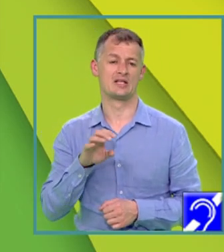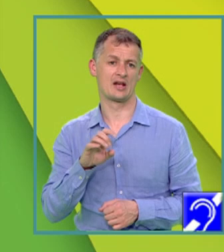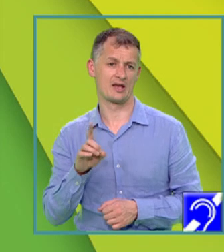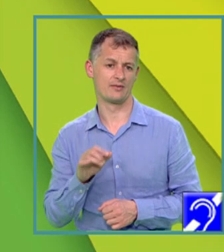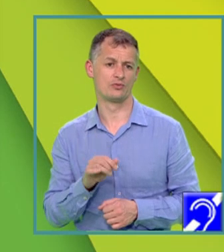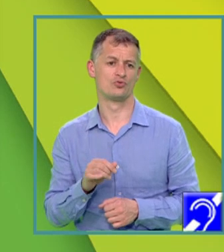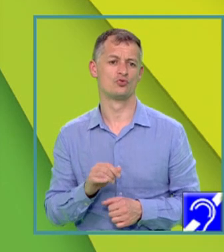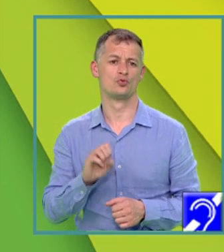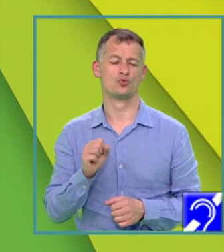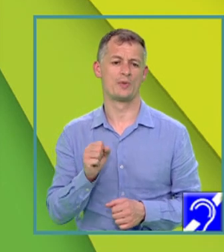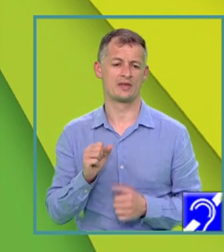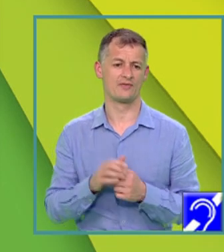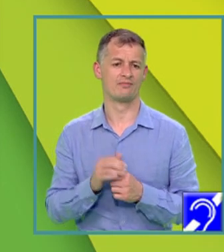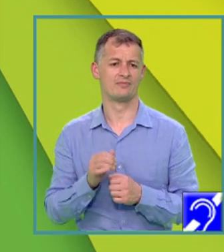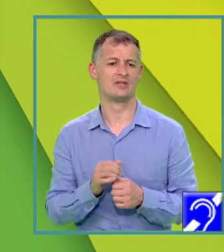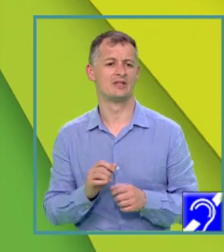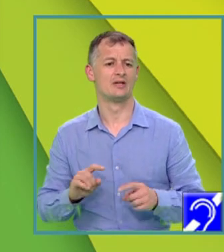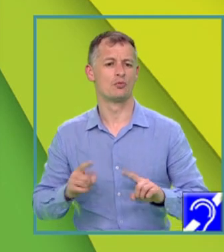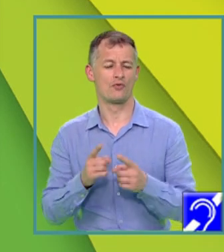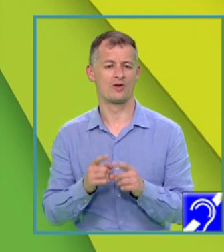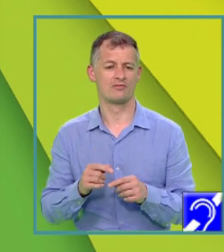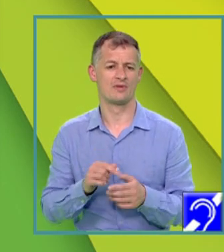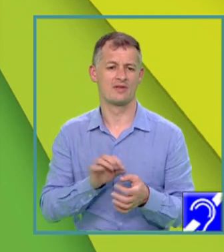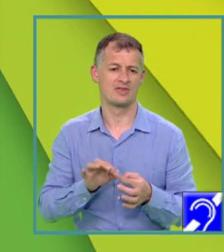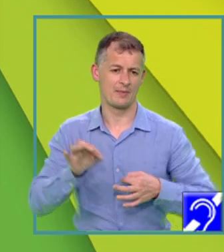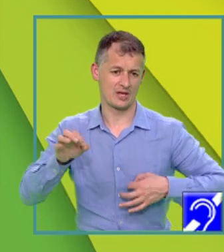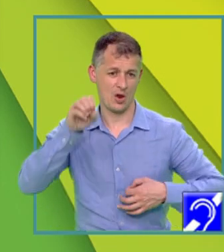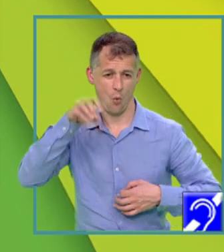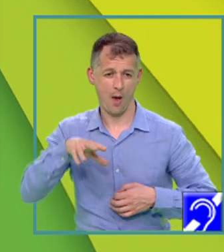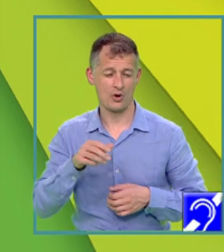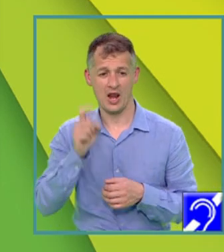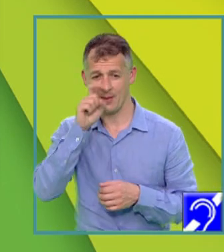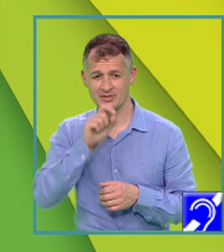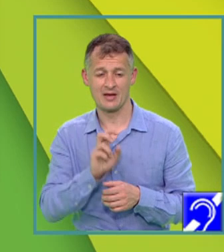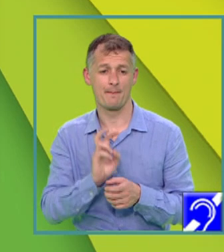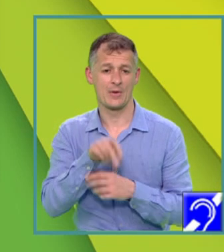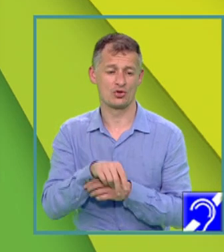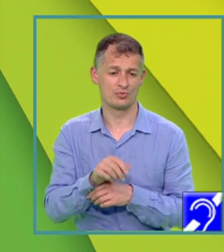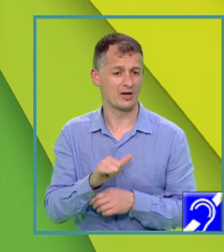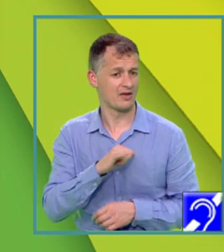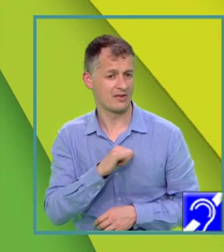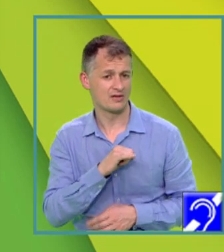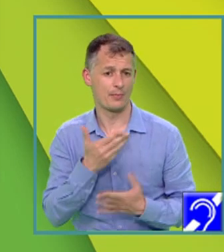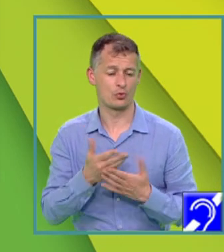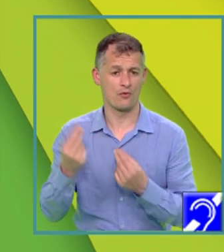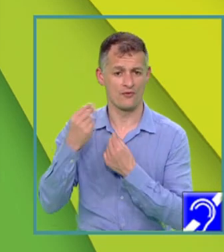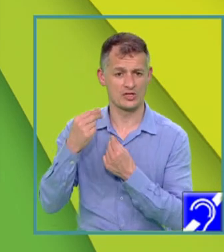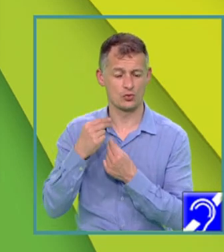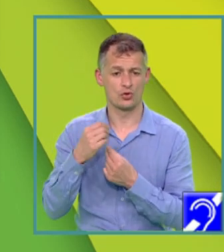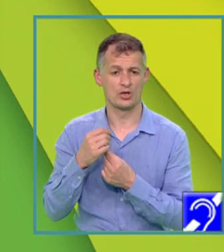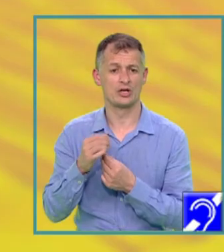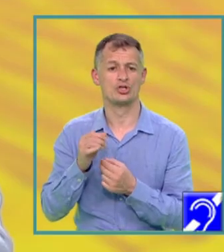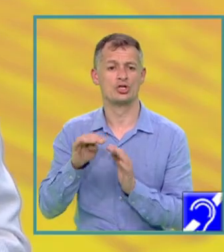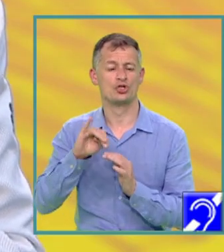în evidență îndepărtarea noastră a oamenilor, lipsa noastră de implicare, de interes față de învățăturile și normele